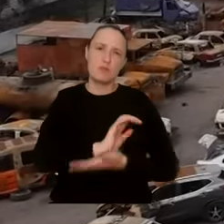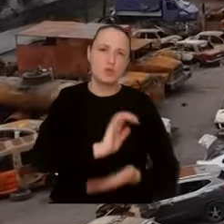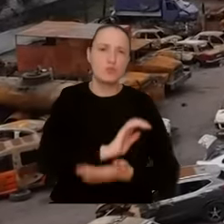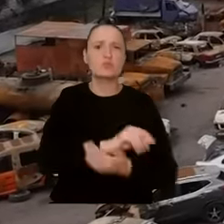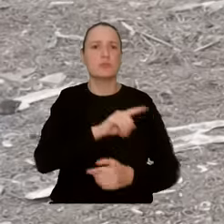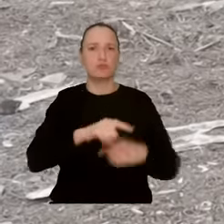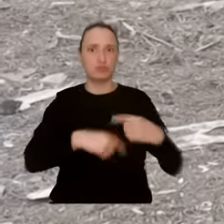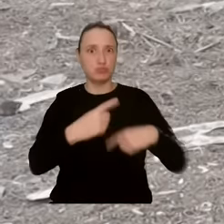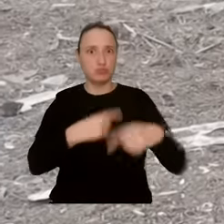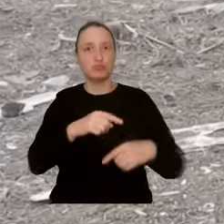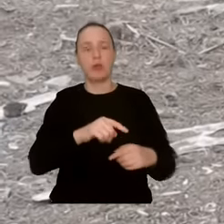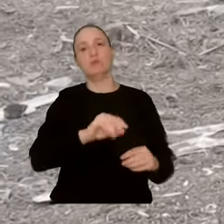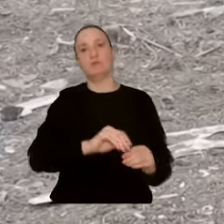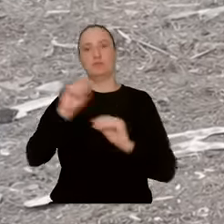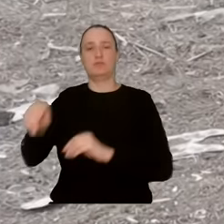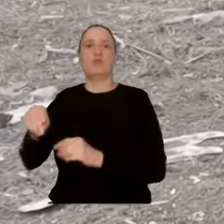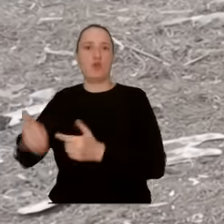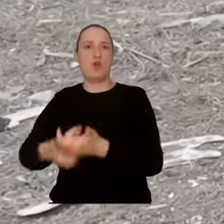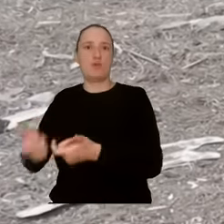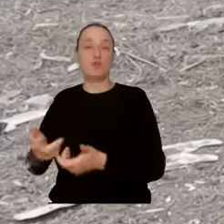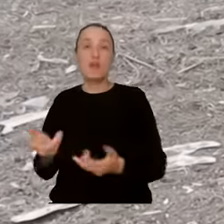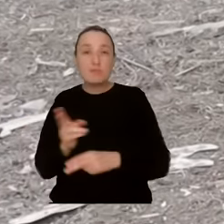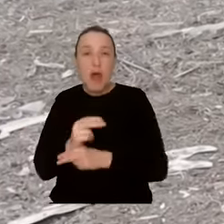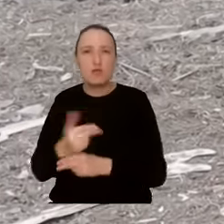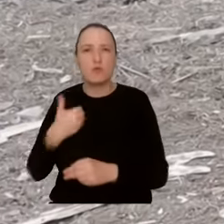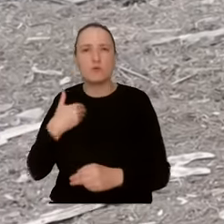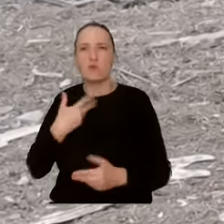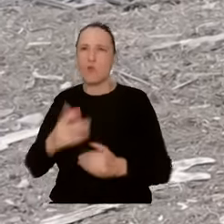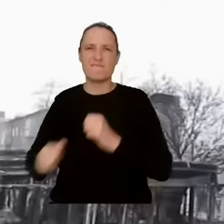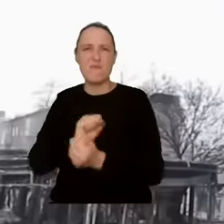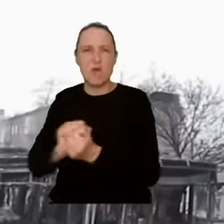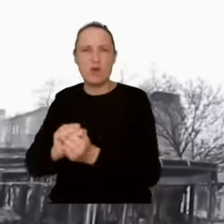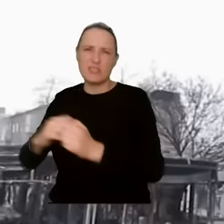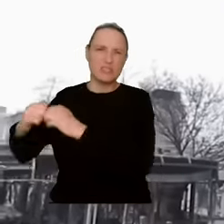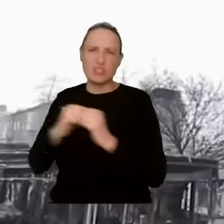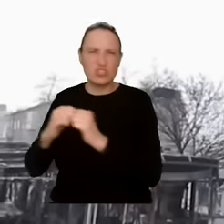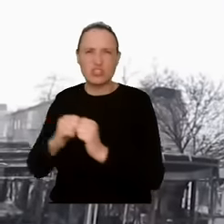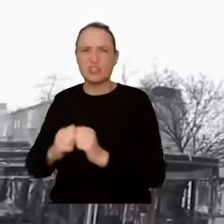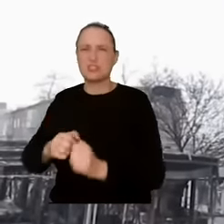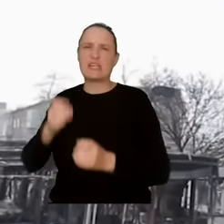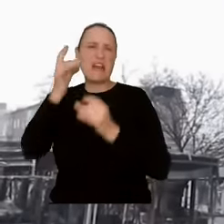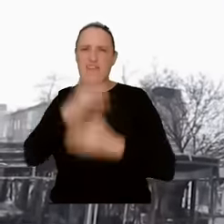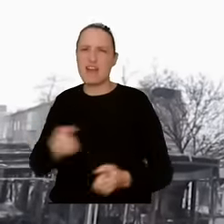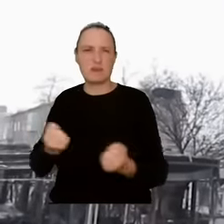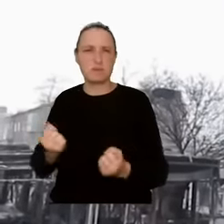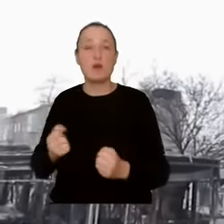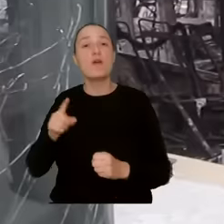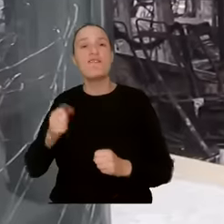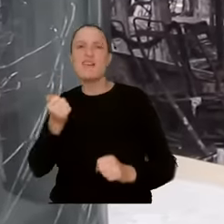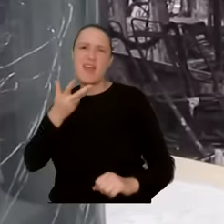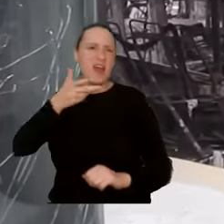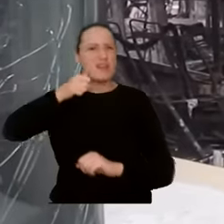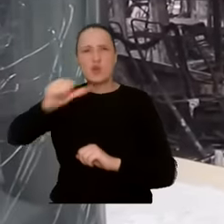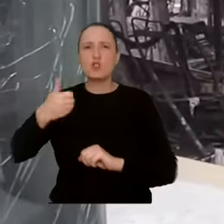GmbH. Mariupol był miejscem jednej z najkrwawszych bitew trwającej na Ukrainie wojny. Władze w Kijowie szacują, że podczas trwającego wiele tygodni